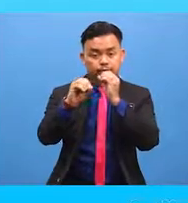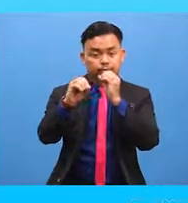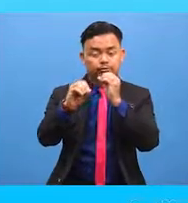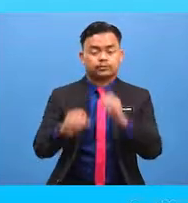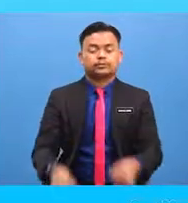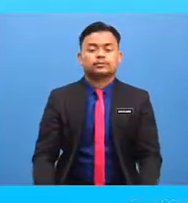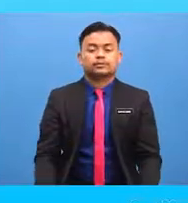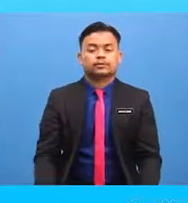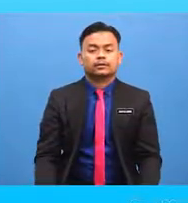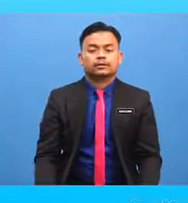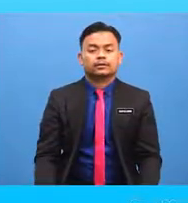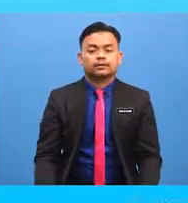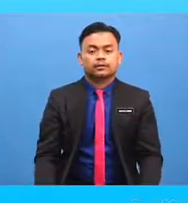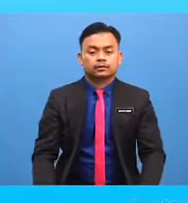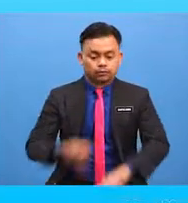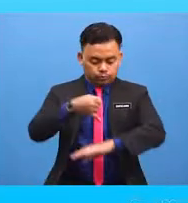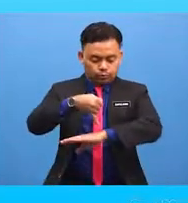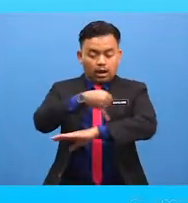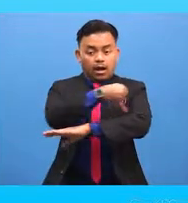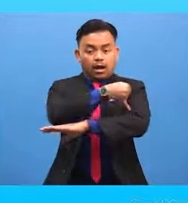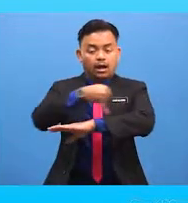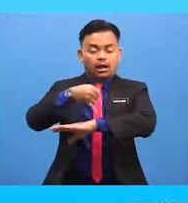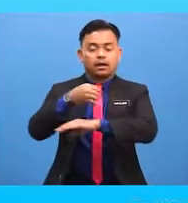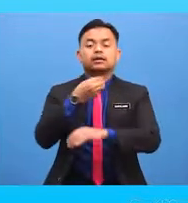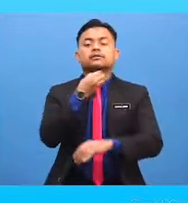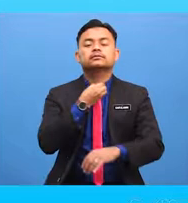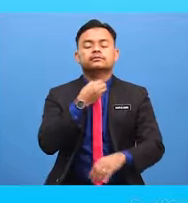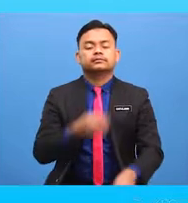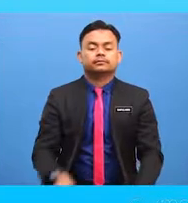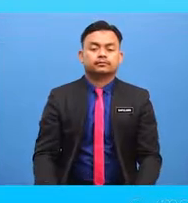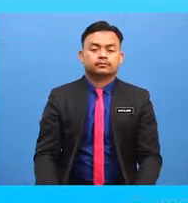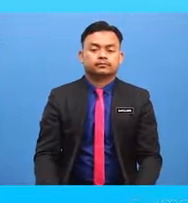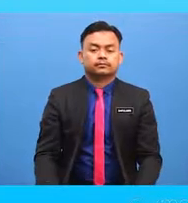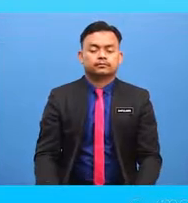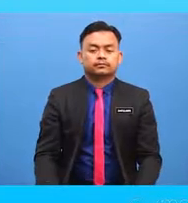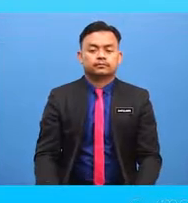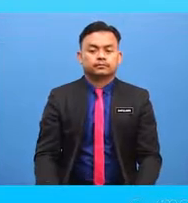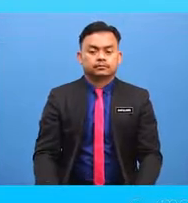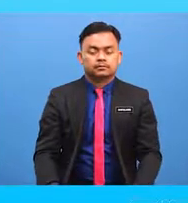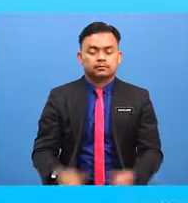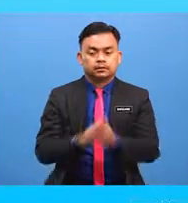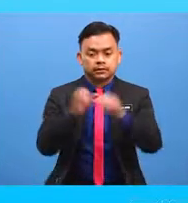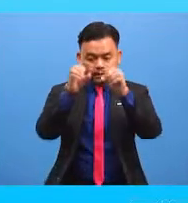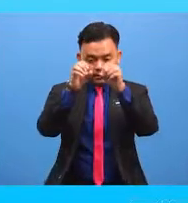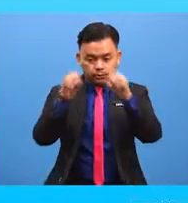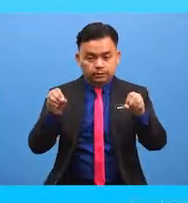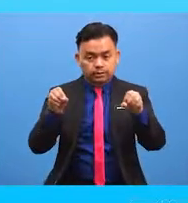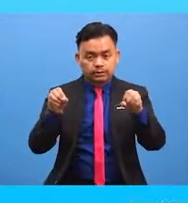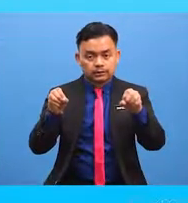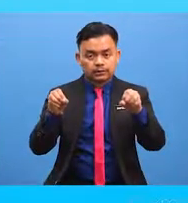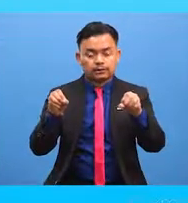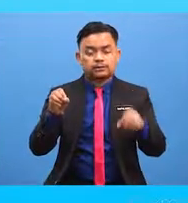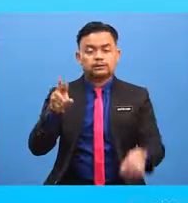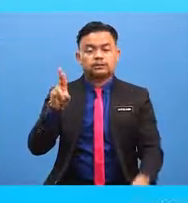daripada tulang rawan. Kemudian, trakea ini bercabang kepada sepasang bronkus